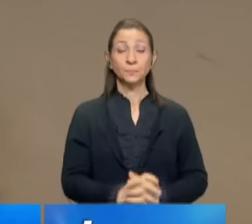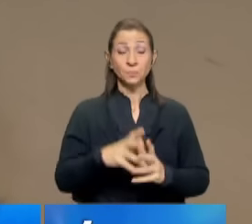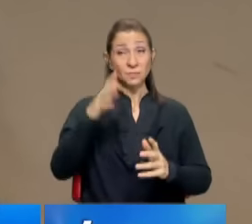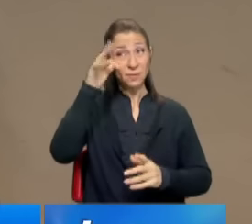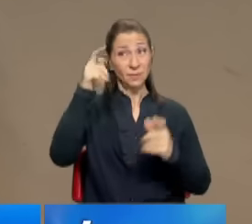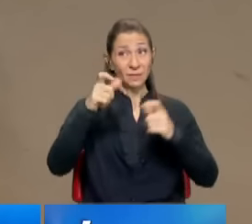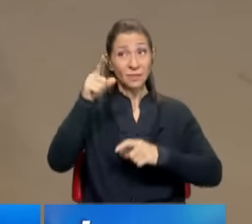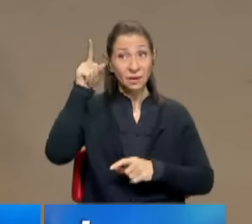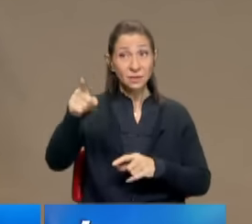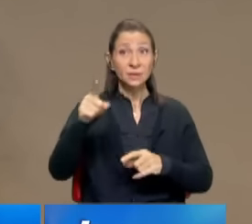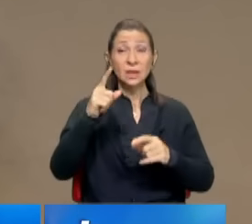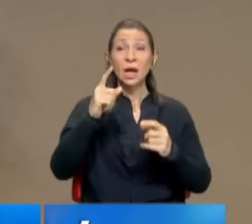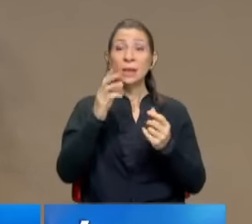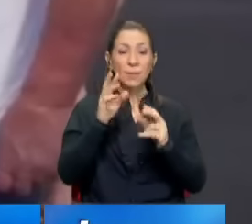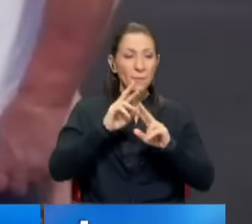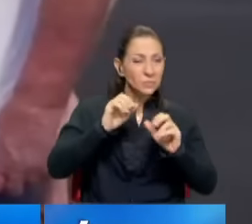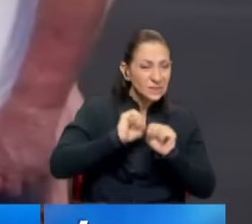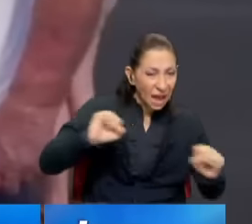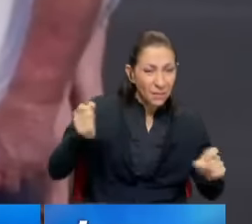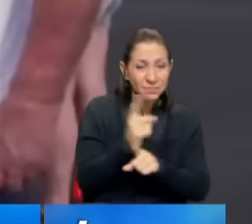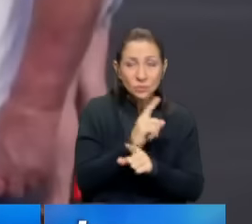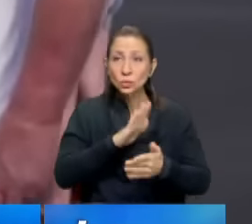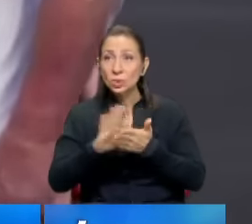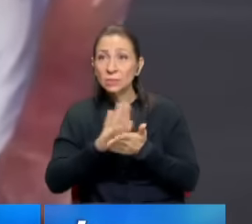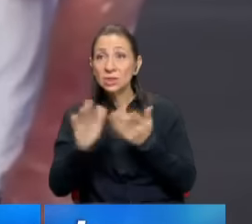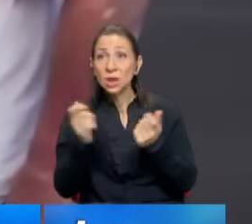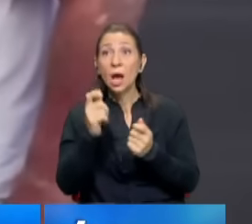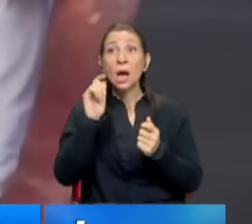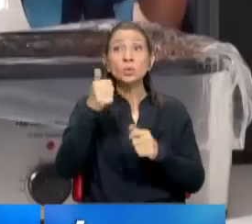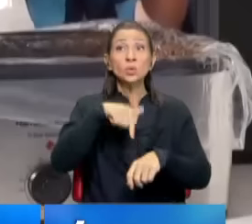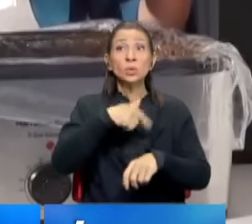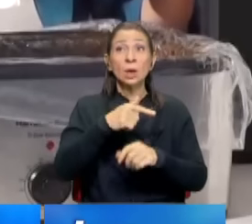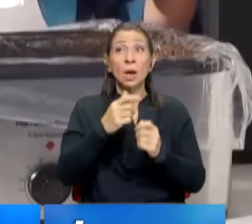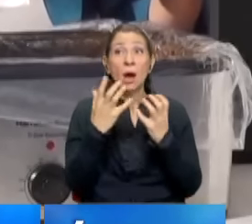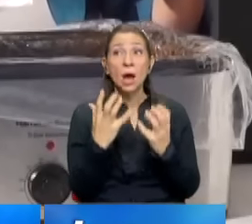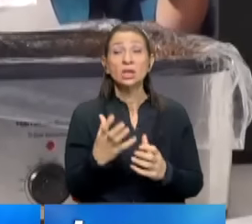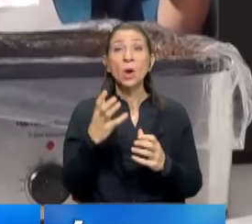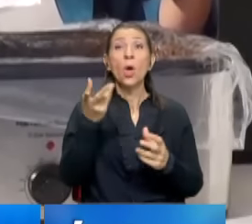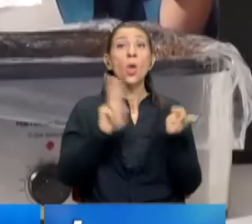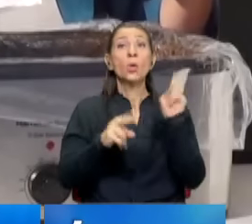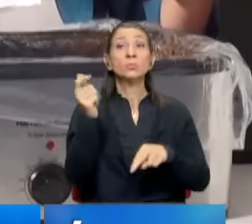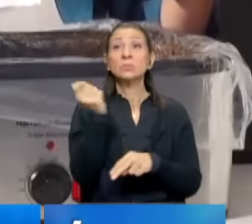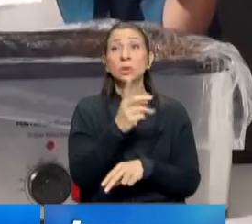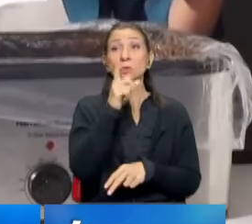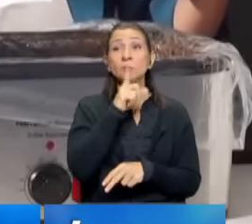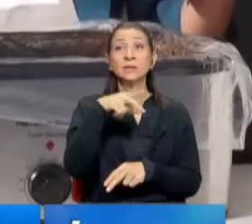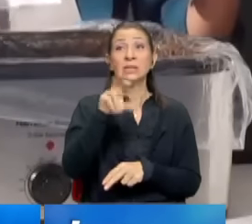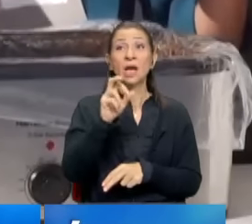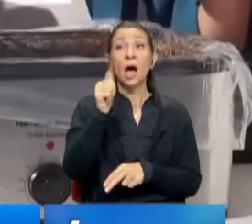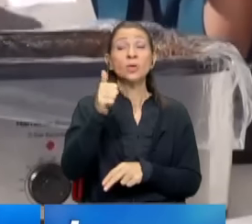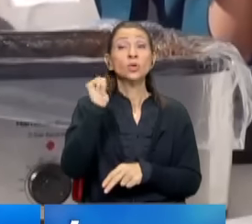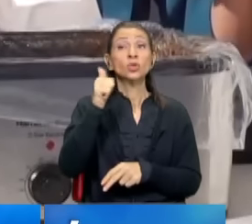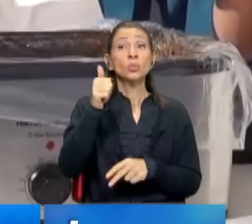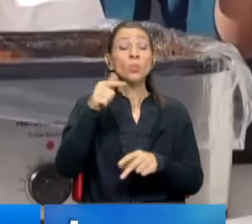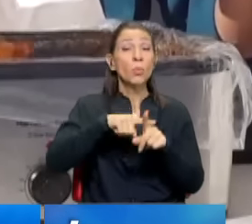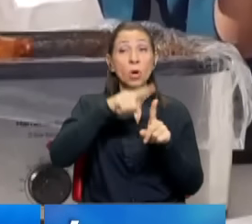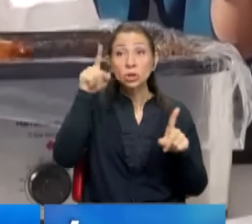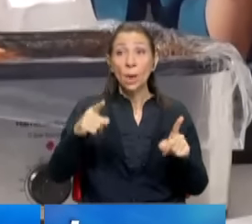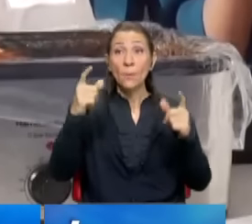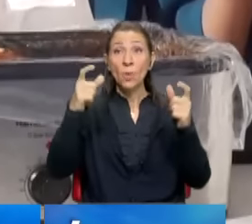Amerika Birleşik Devletleri yaralarını sarmaya çalışıyor. Her geçen süre bilanço ağırlaşıyor. Can kaybı 180'e çıktı. 6 gün boyunca etkili